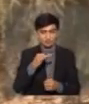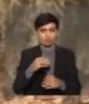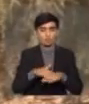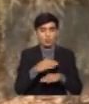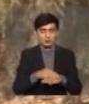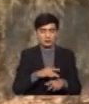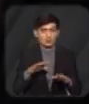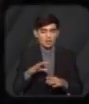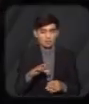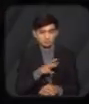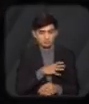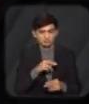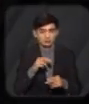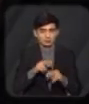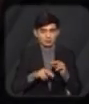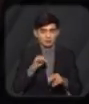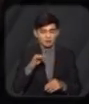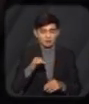дело сделайте.